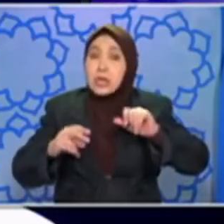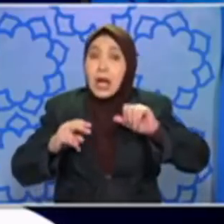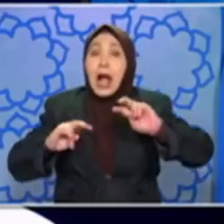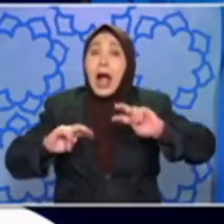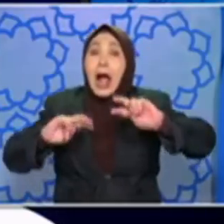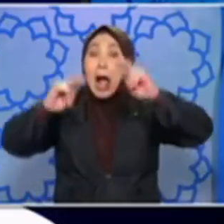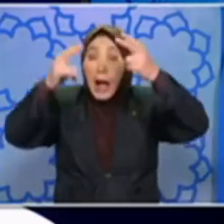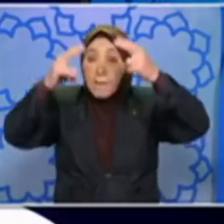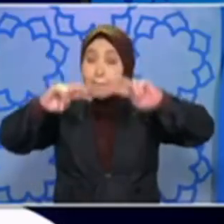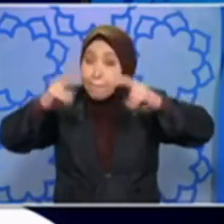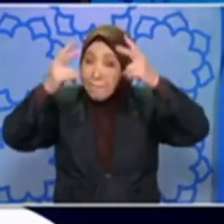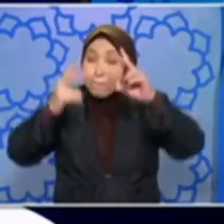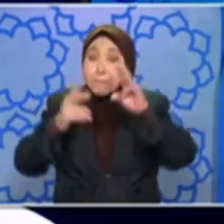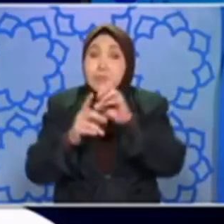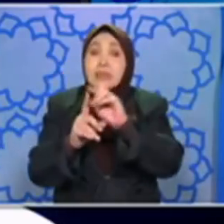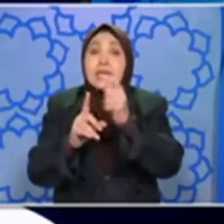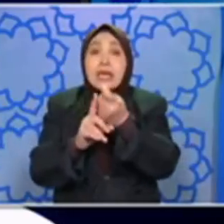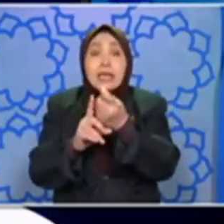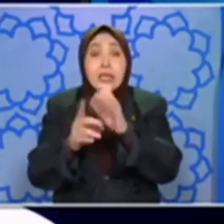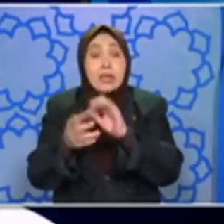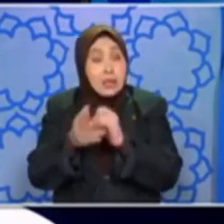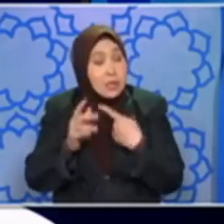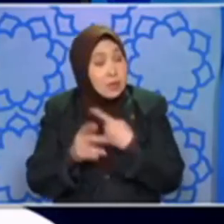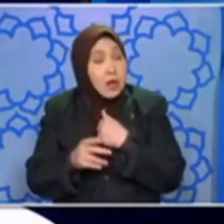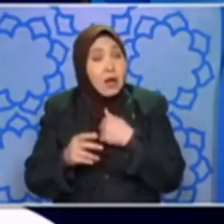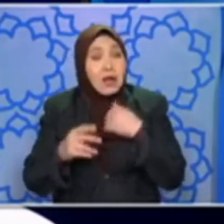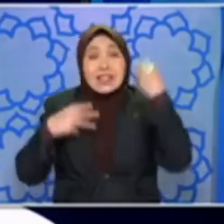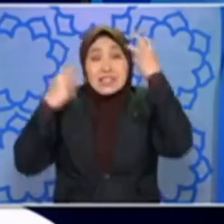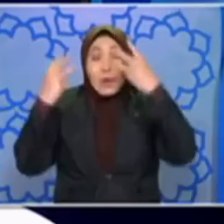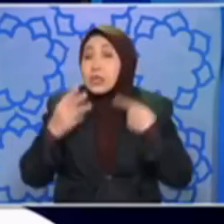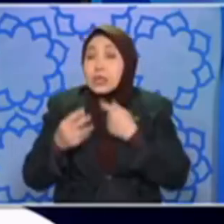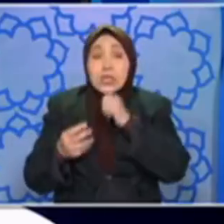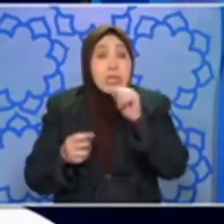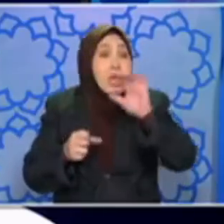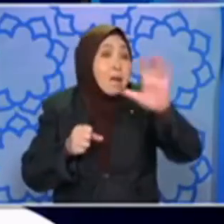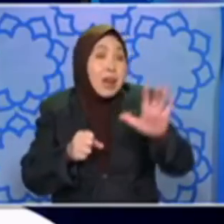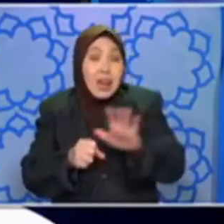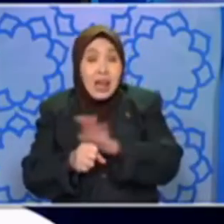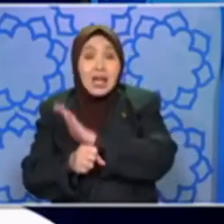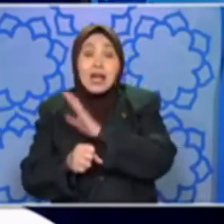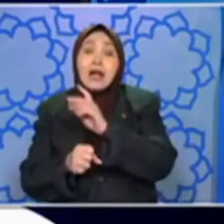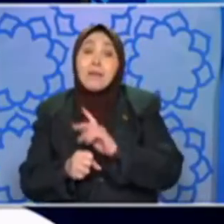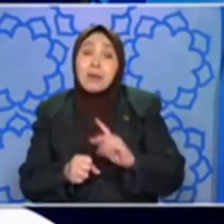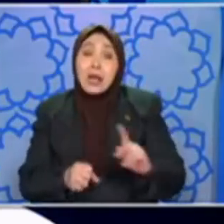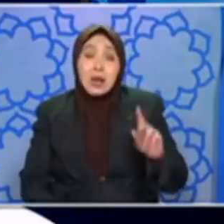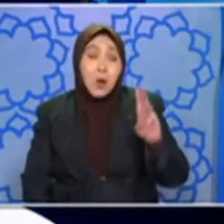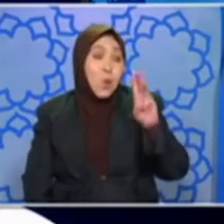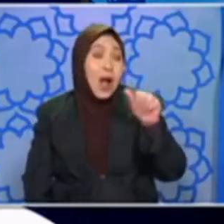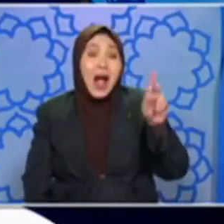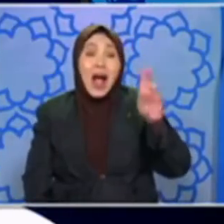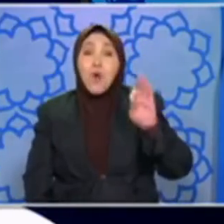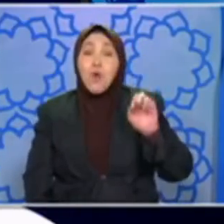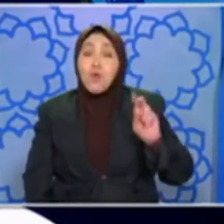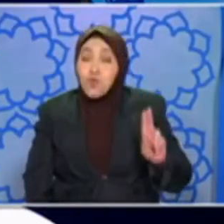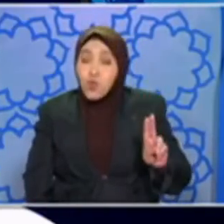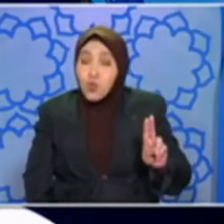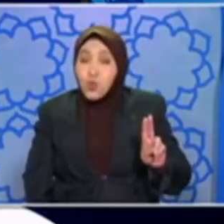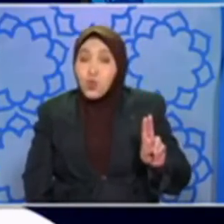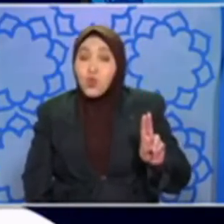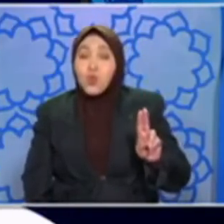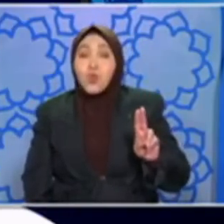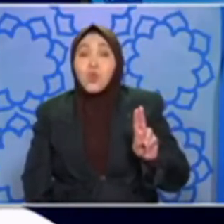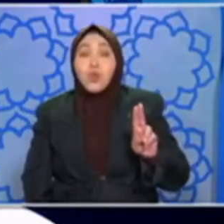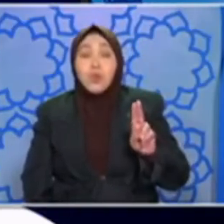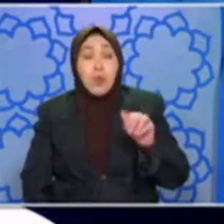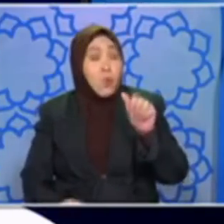semasa. Khawatir kita tidak menyempurnakan. Wa auful kail idza qiltum wazinu